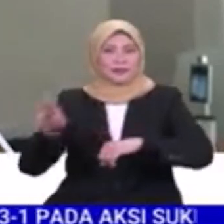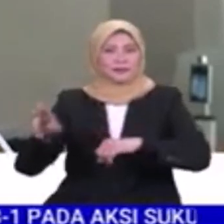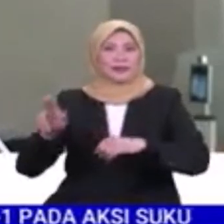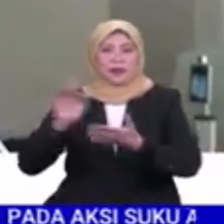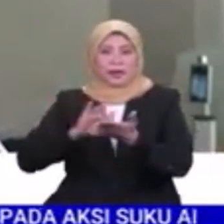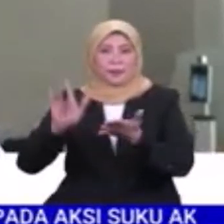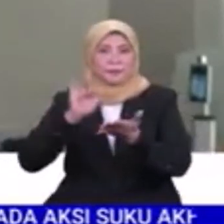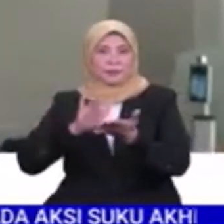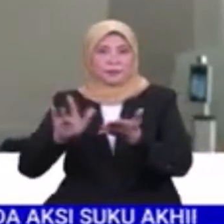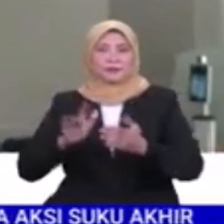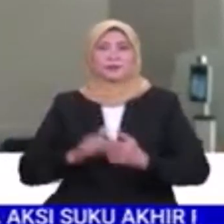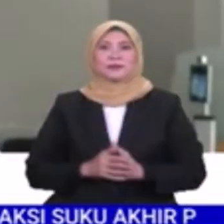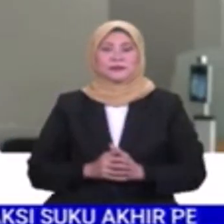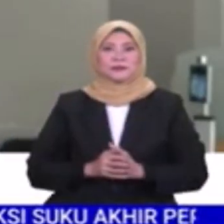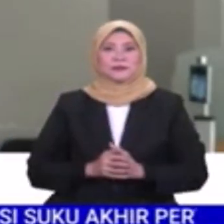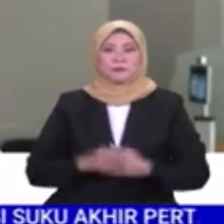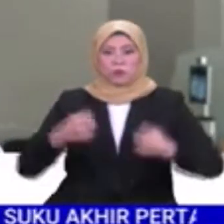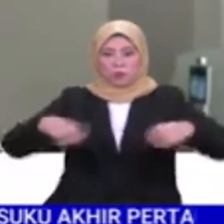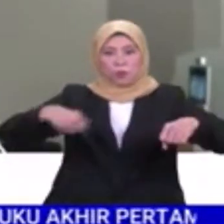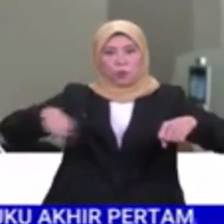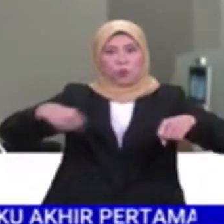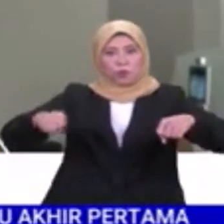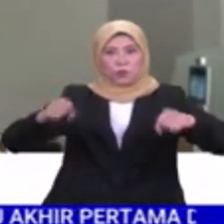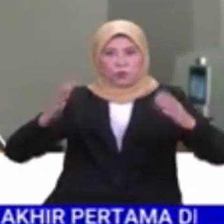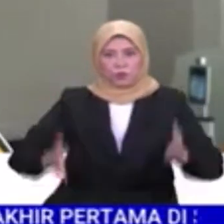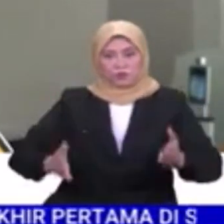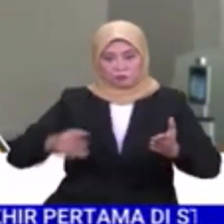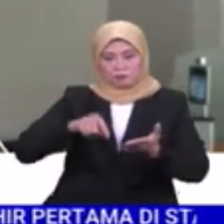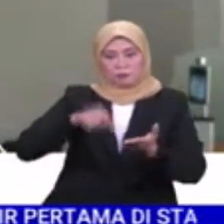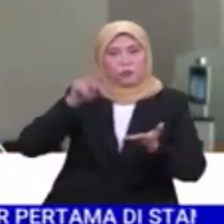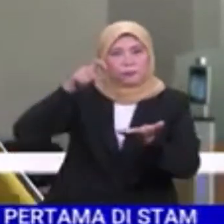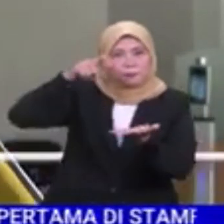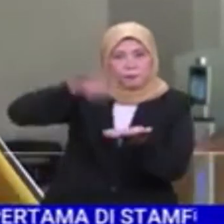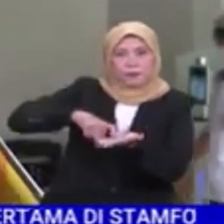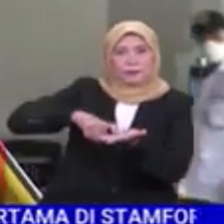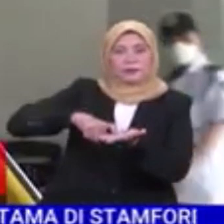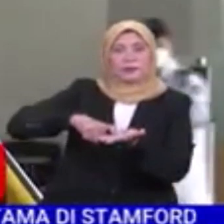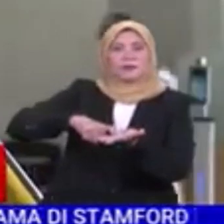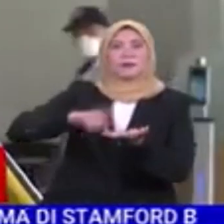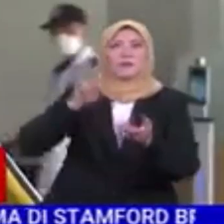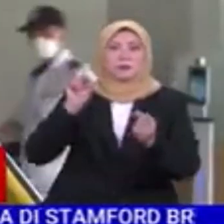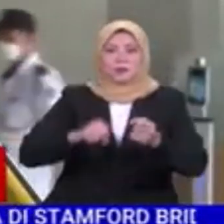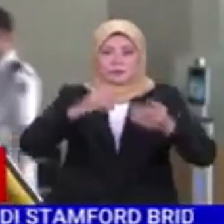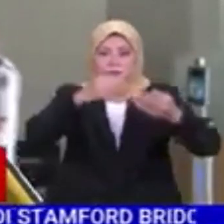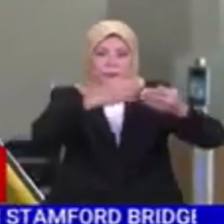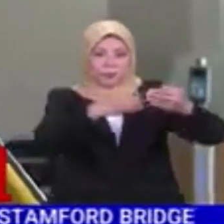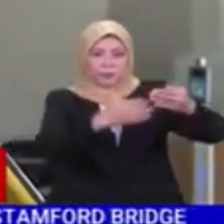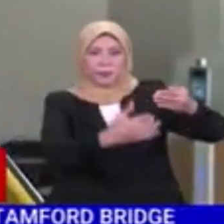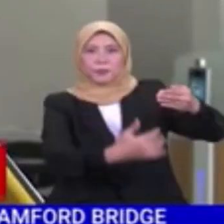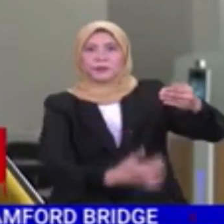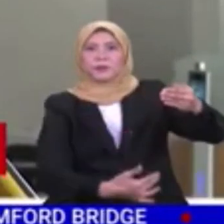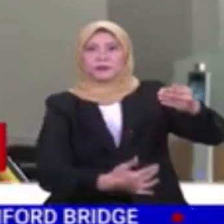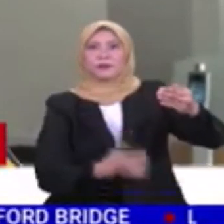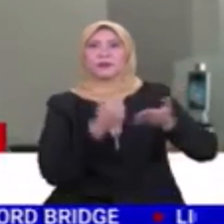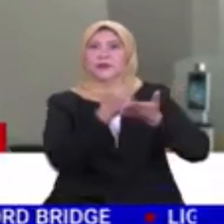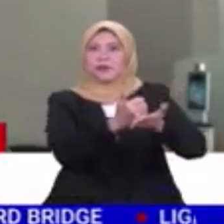penunggang motosikal boleh press one button, dia akan dapat berbagai-bagai jenis